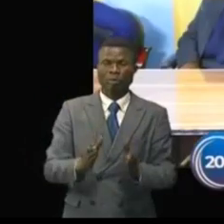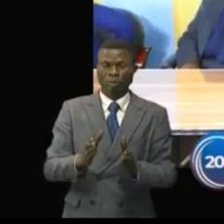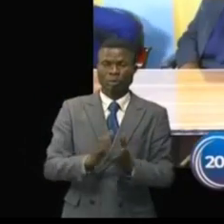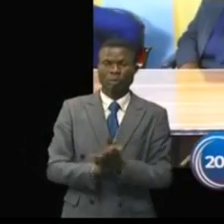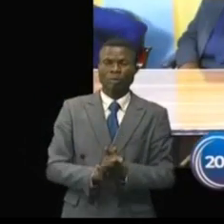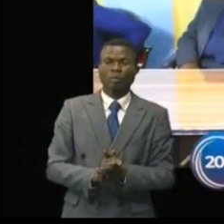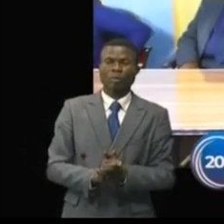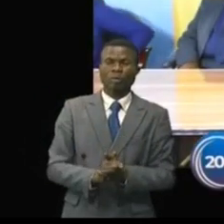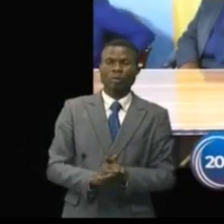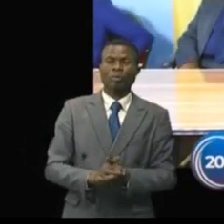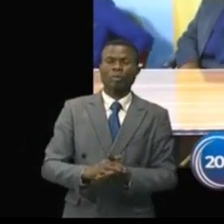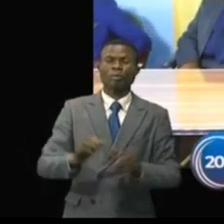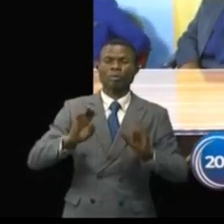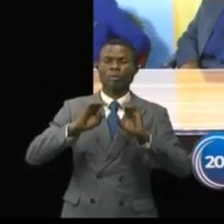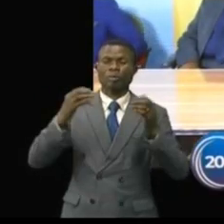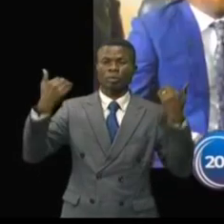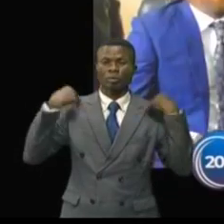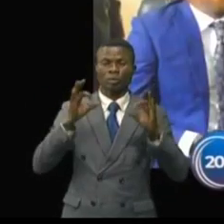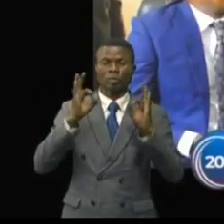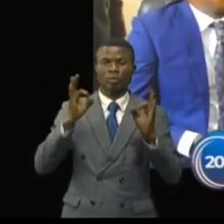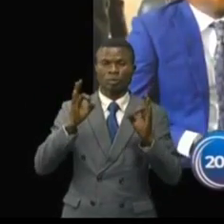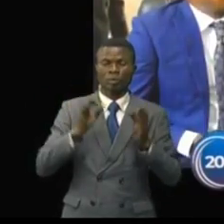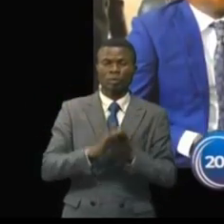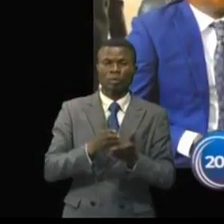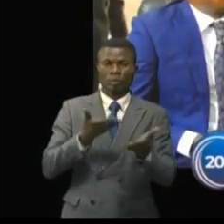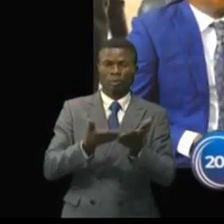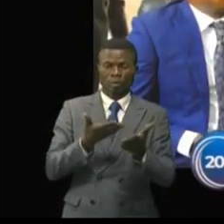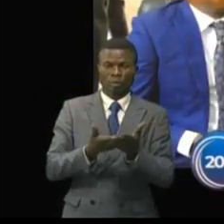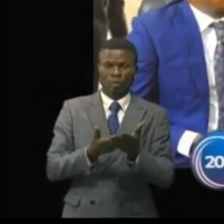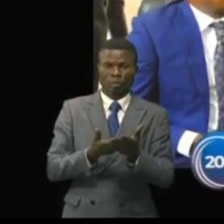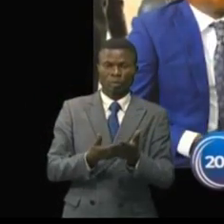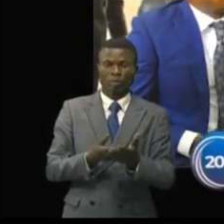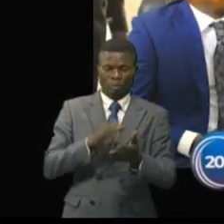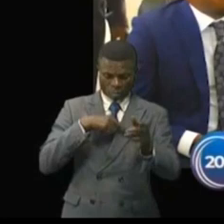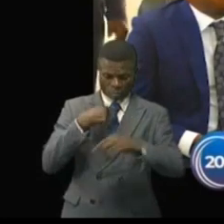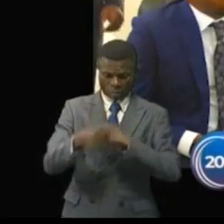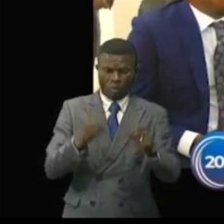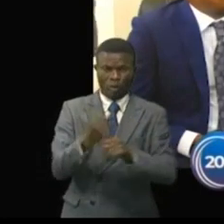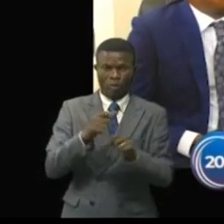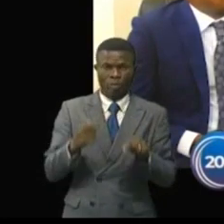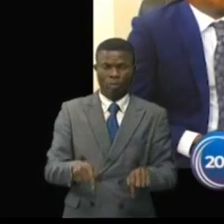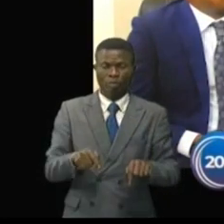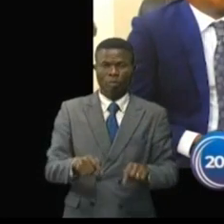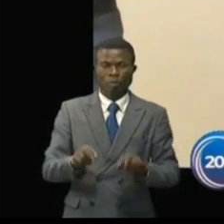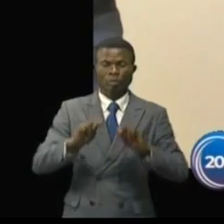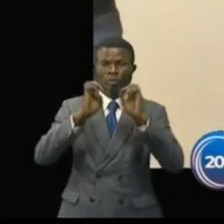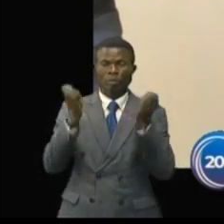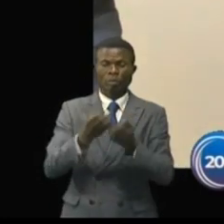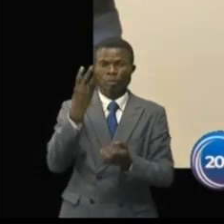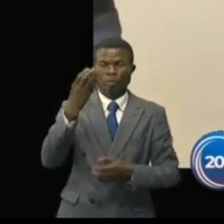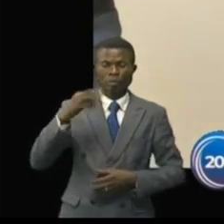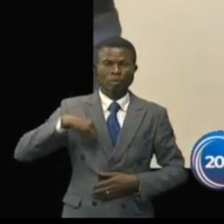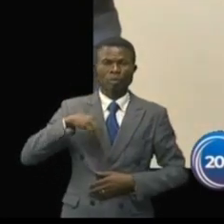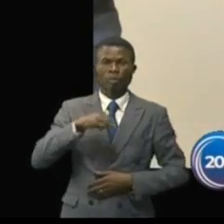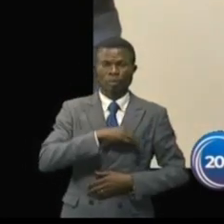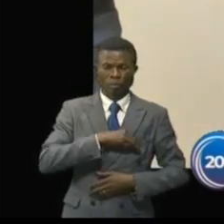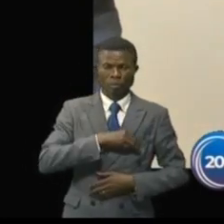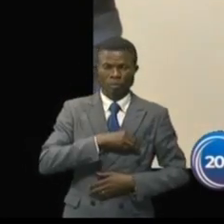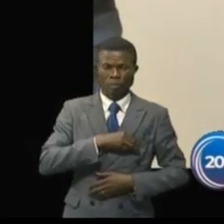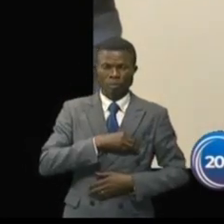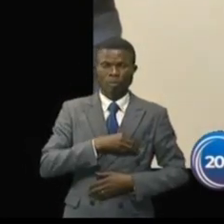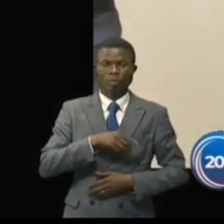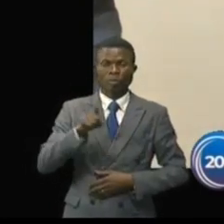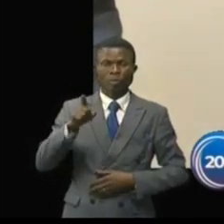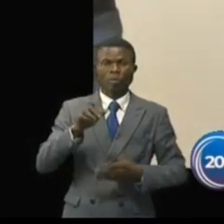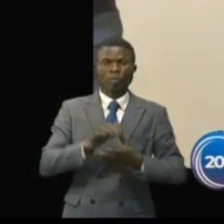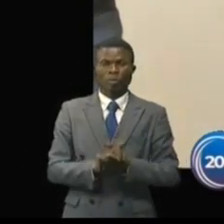presse, la nouvelle équipe dirigeante de l'ACP a officiellement pris ses fonctions ce mardi. Une équipe de 4 membres avec Tarsis Kasongomwe